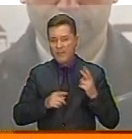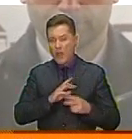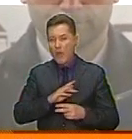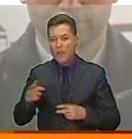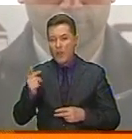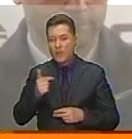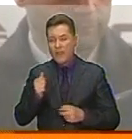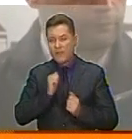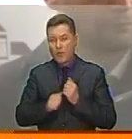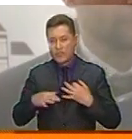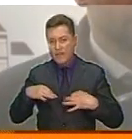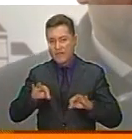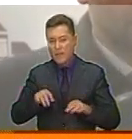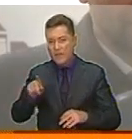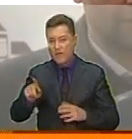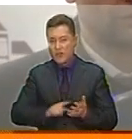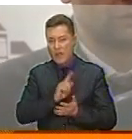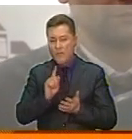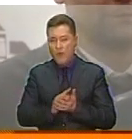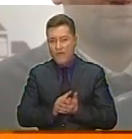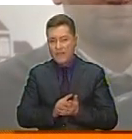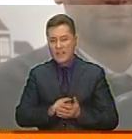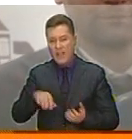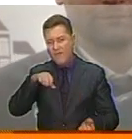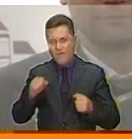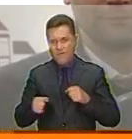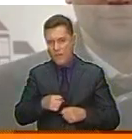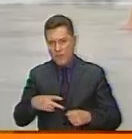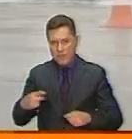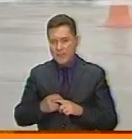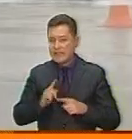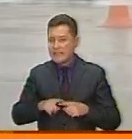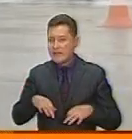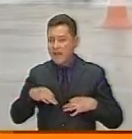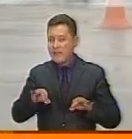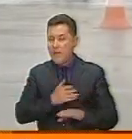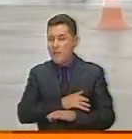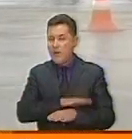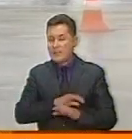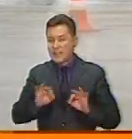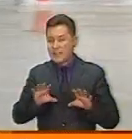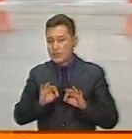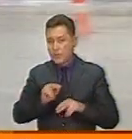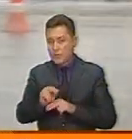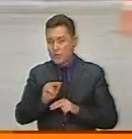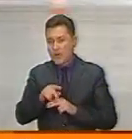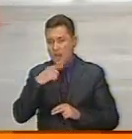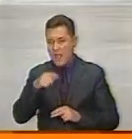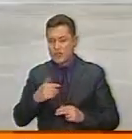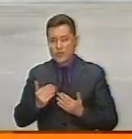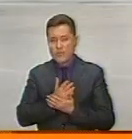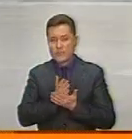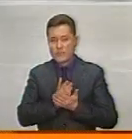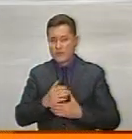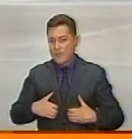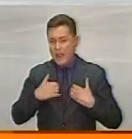кожен автомобіль вони повинні вміти володіти цим автомобілем польські інструктори кажуть нової служби боятися не потрібно